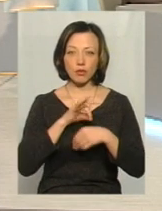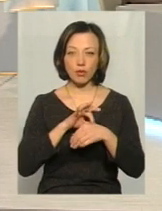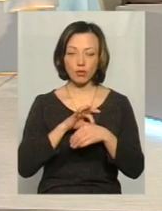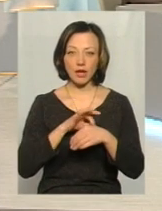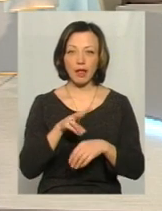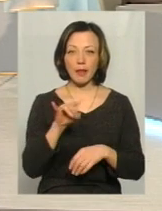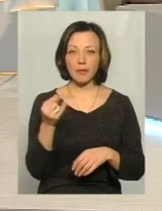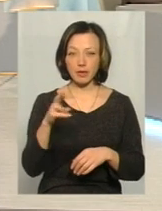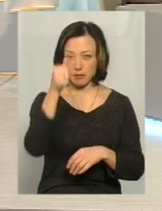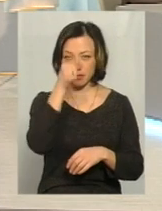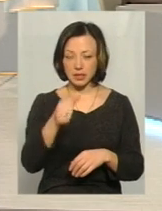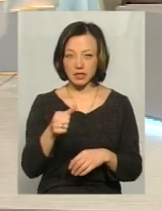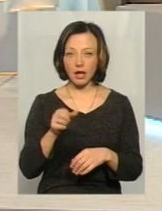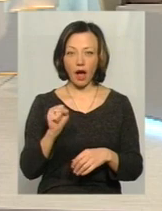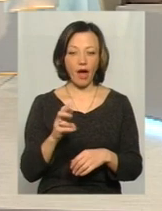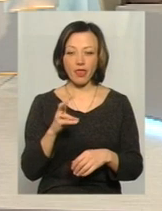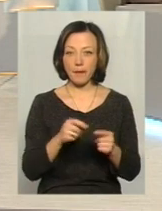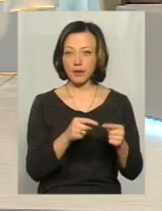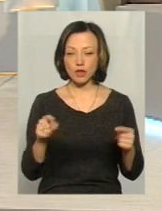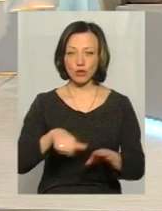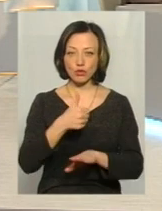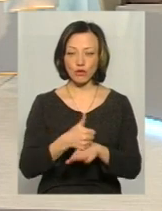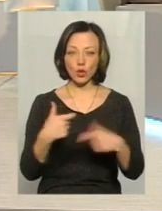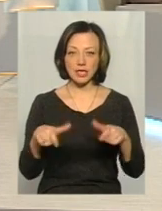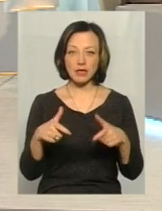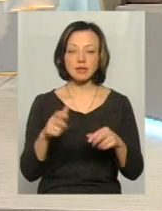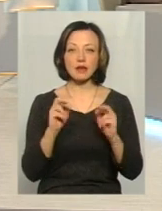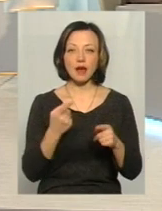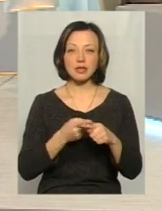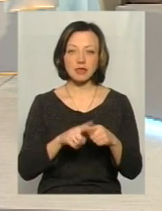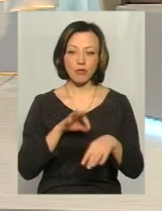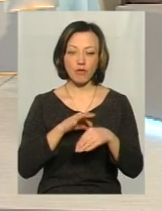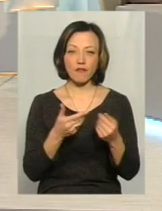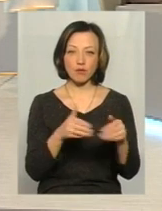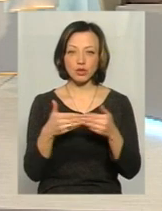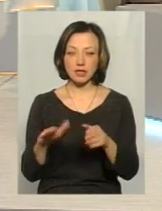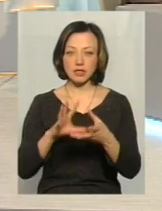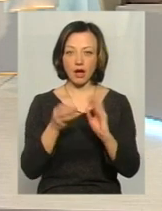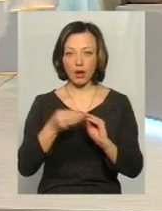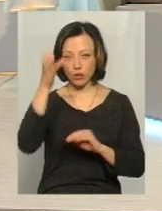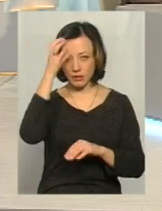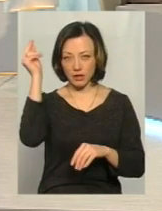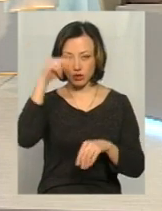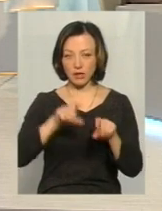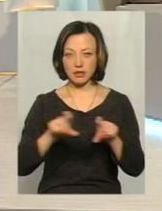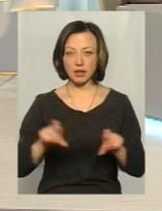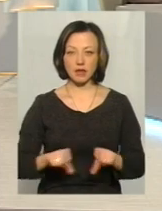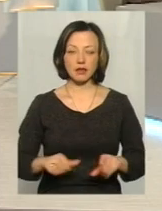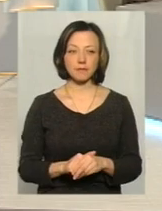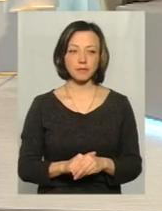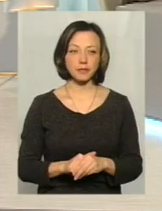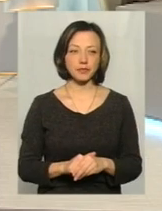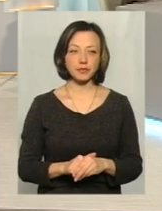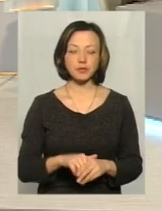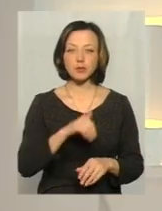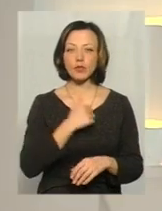у липні місяці, а не під час основної сесії, як це проходять випускники загальноосвітніх навчальних закладів. І